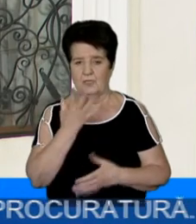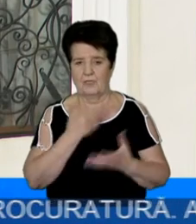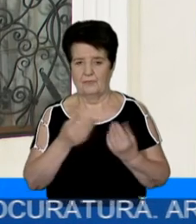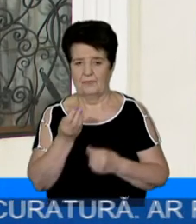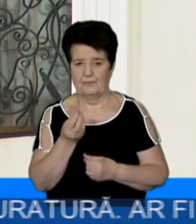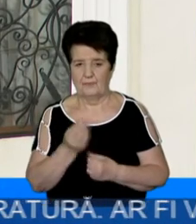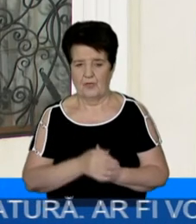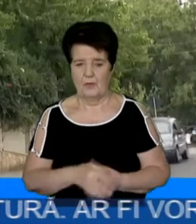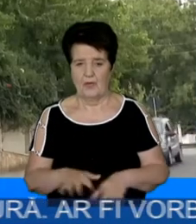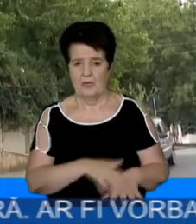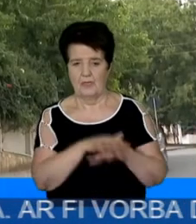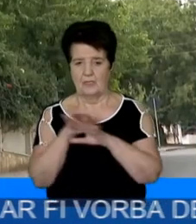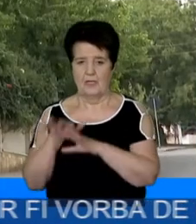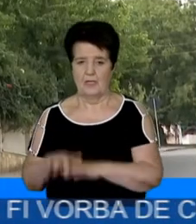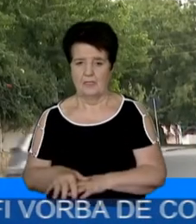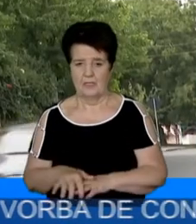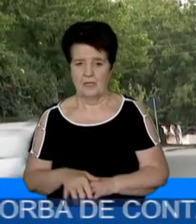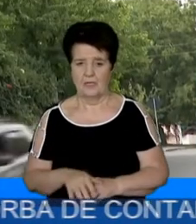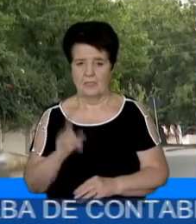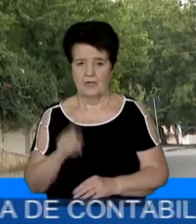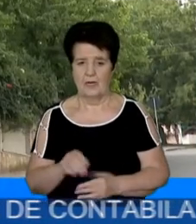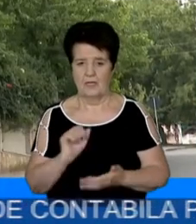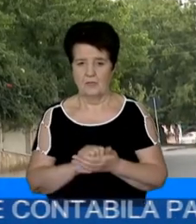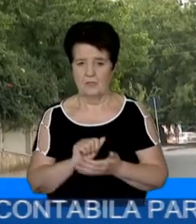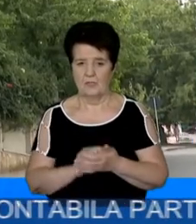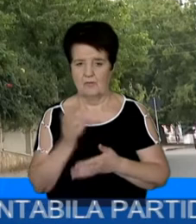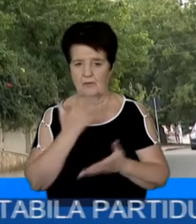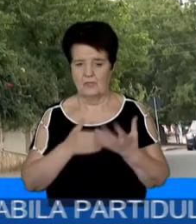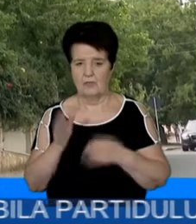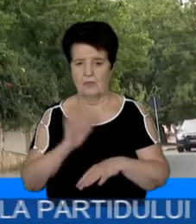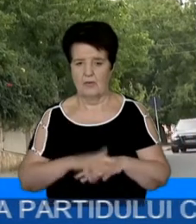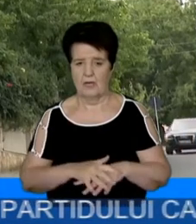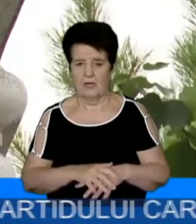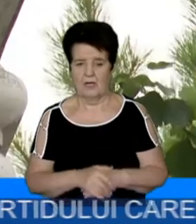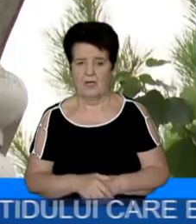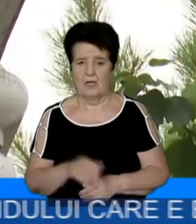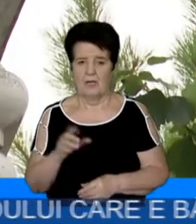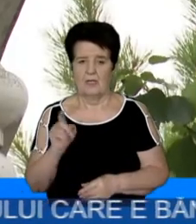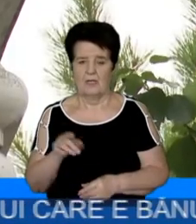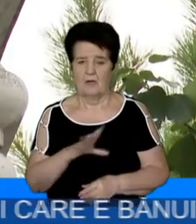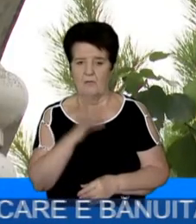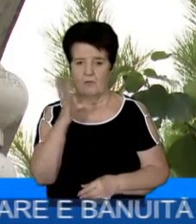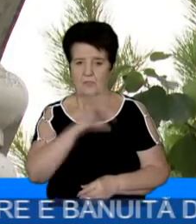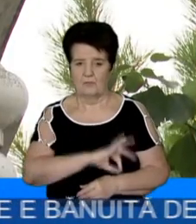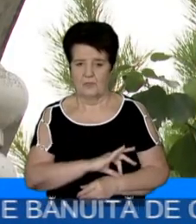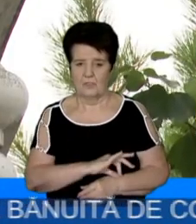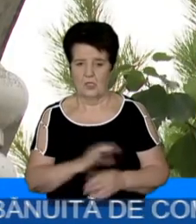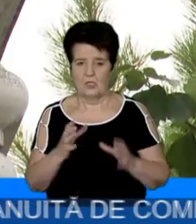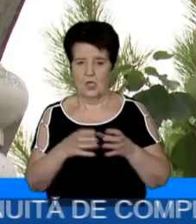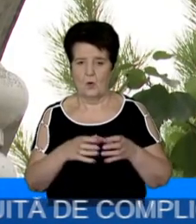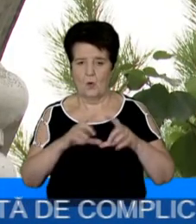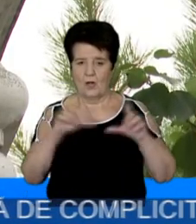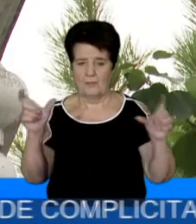cauzat tranzacții conectate la dosarele fraudei bancare. Ei s-ar fi folosit de o companie